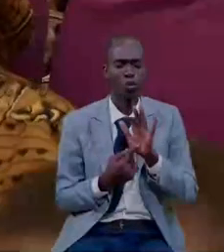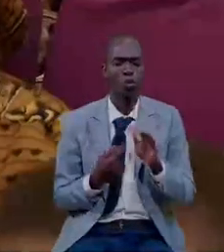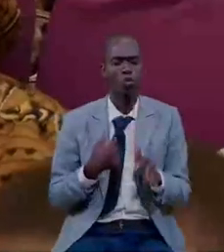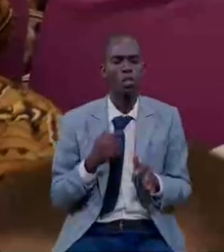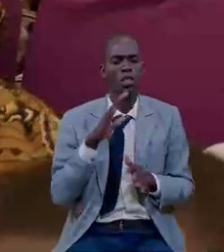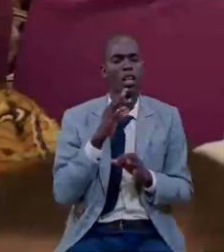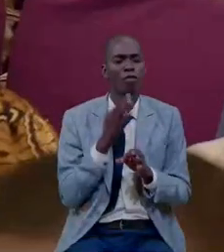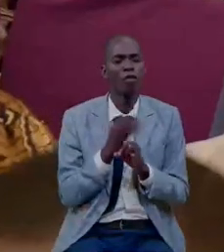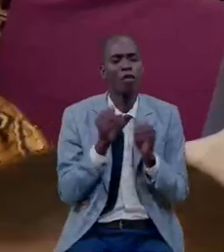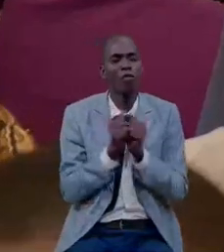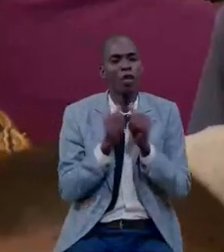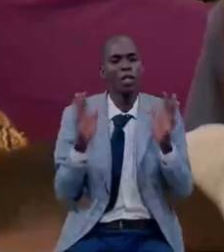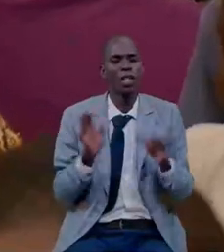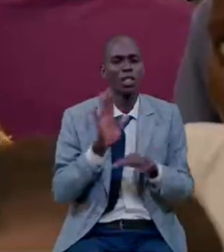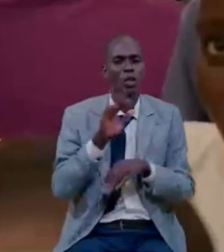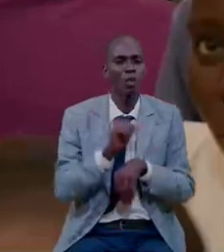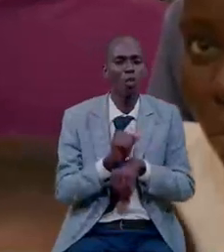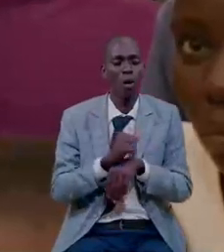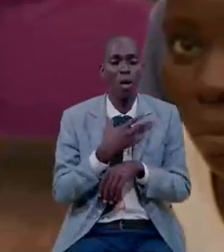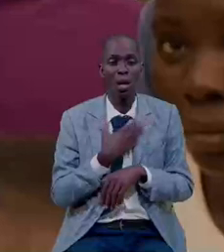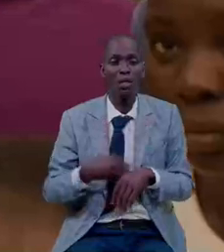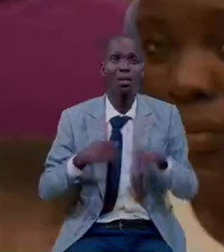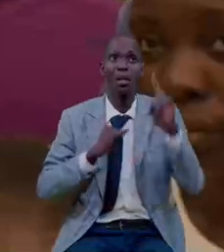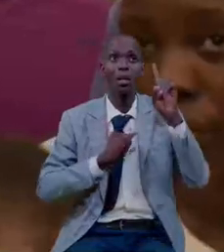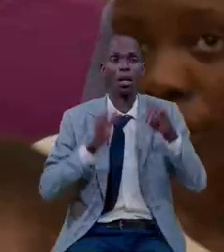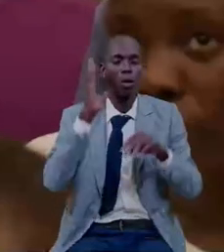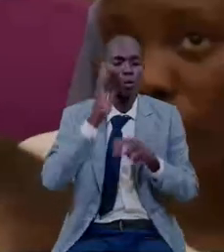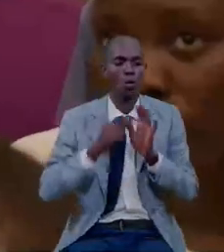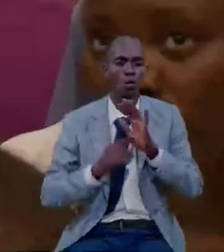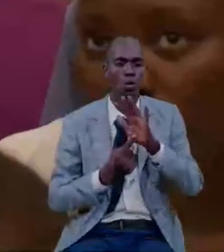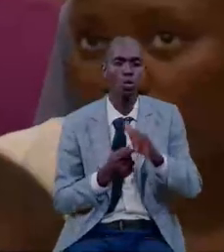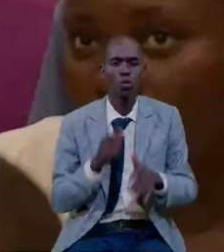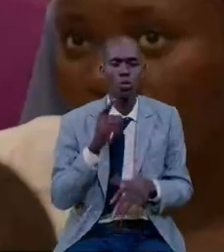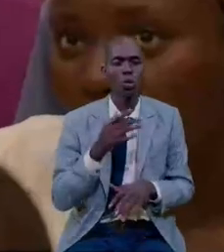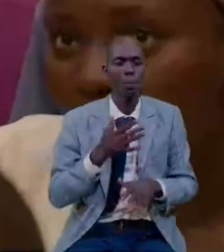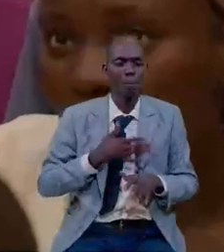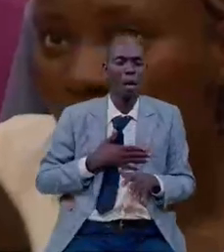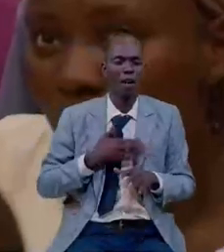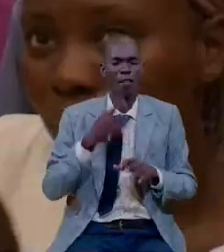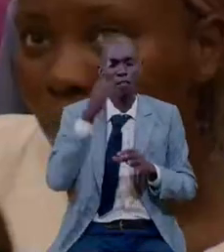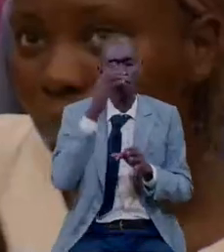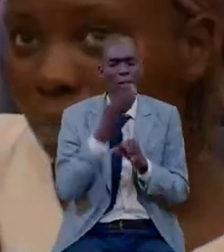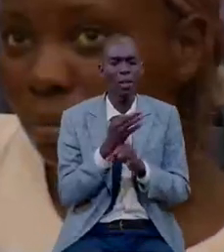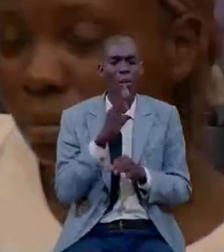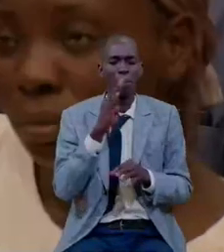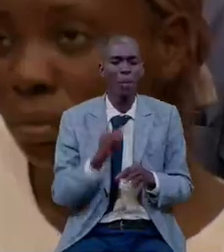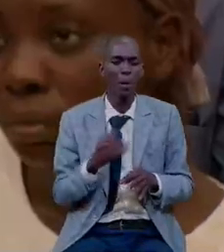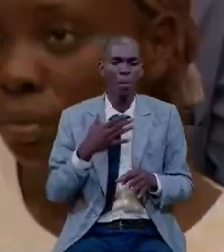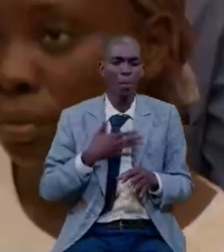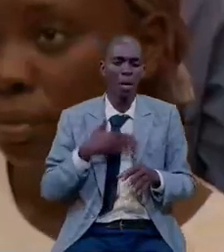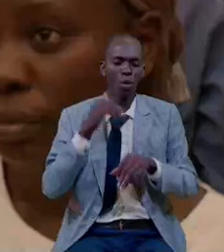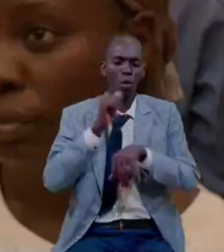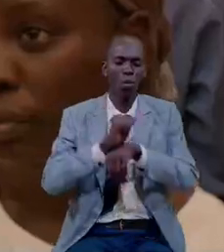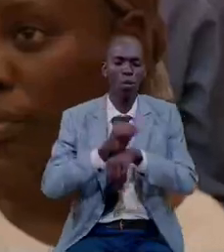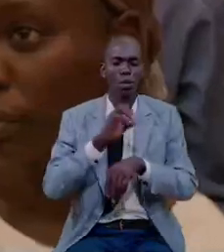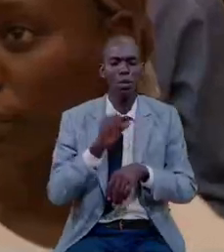Montre-moi ta foi sans les œuvres. Et moi, je te montrerai la foi par mes